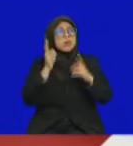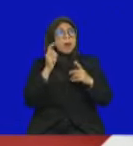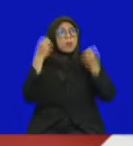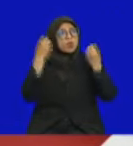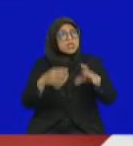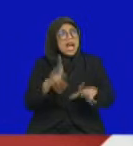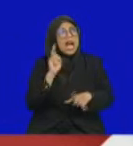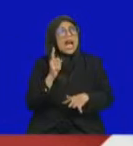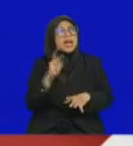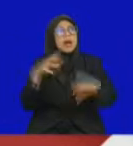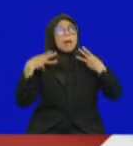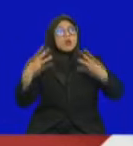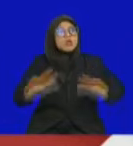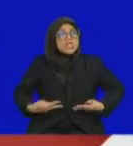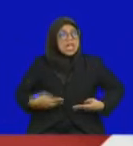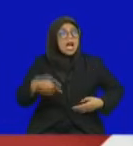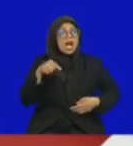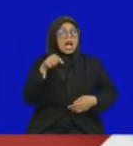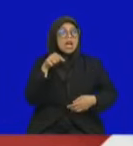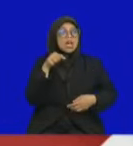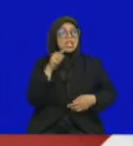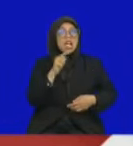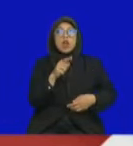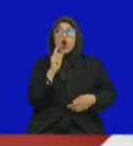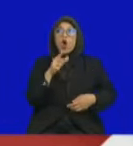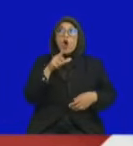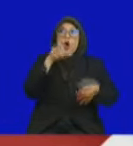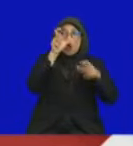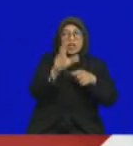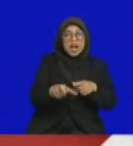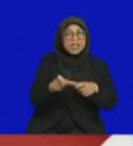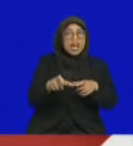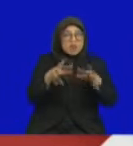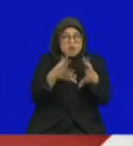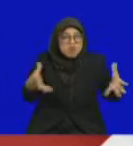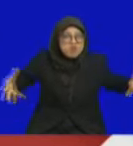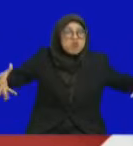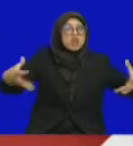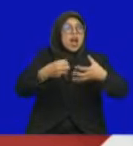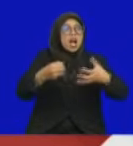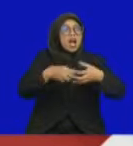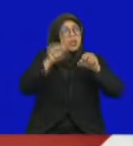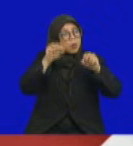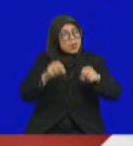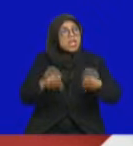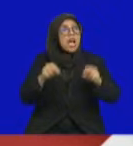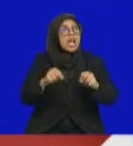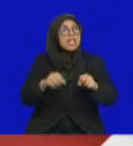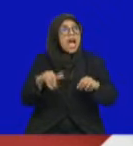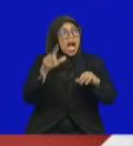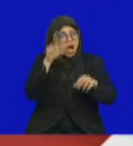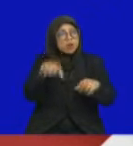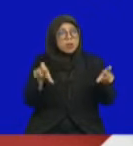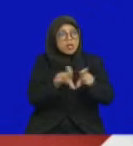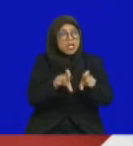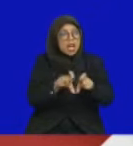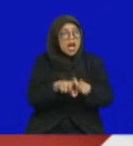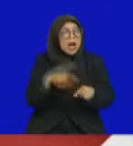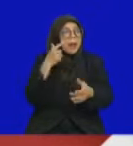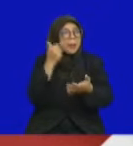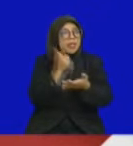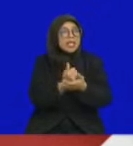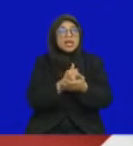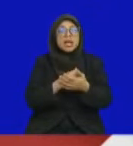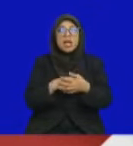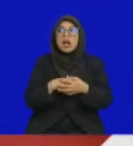dengan perubahan iklim kecuali bahwa ada orang yang serakah ada kebijakan yang tepat Oleh karena itu penting bagi kita sesuai dengan kemen